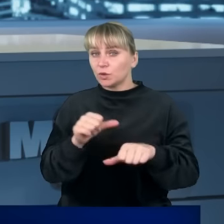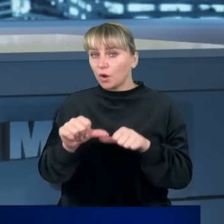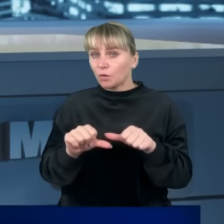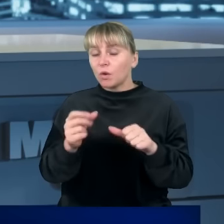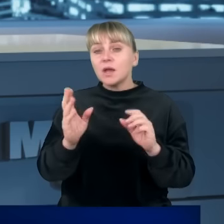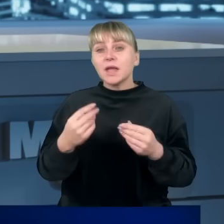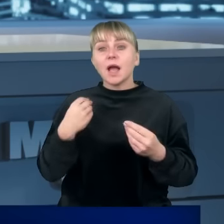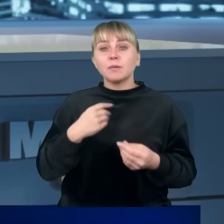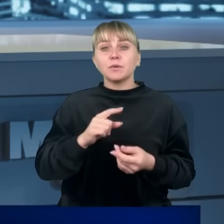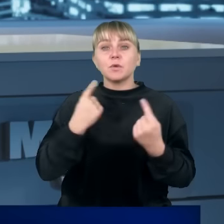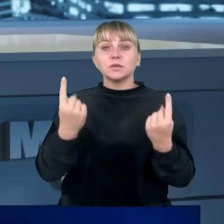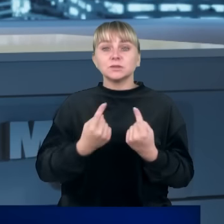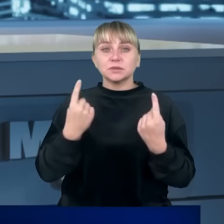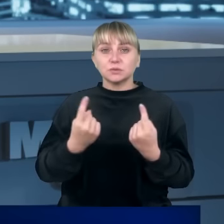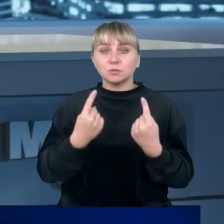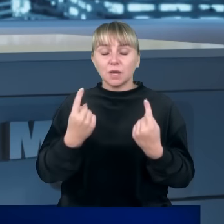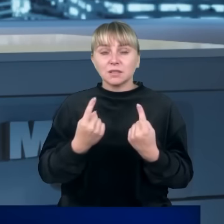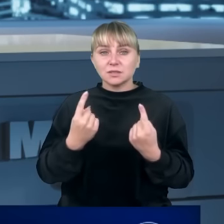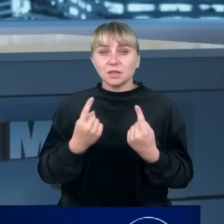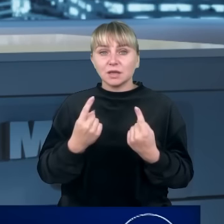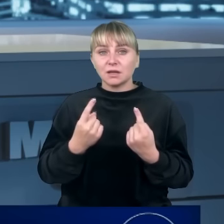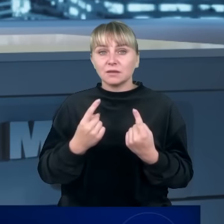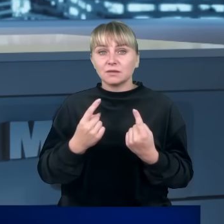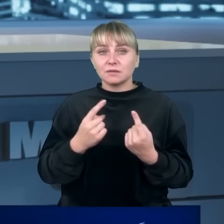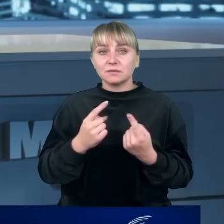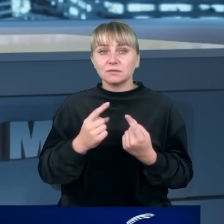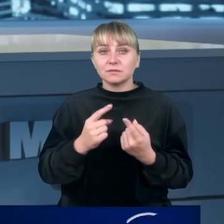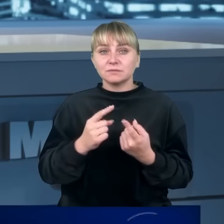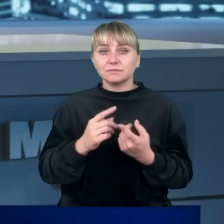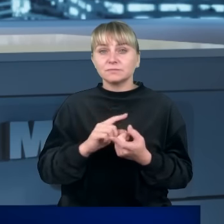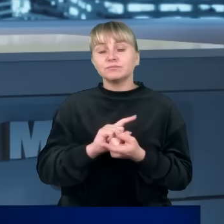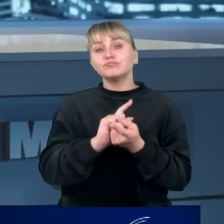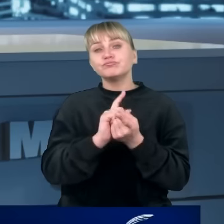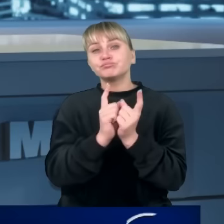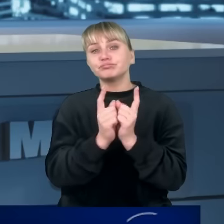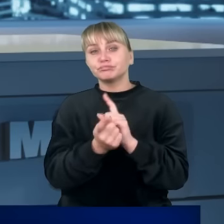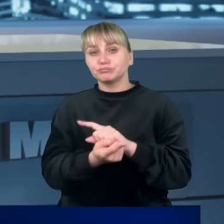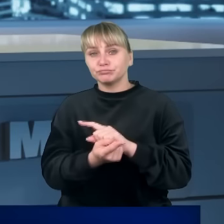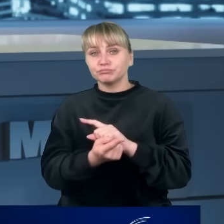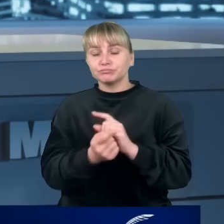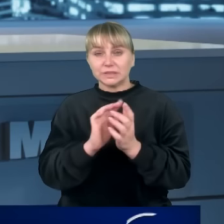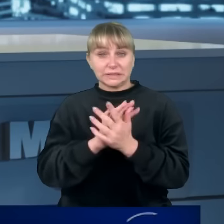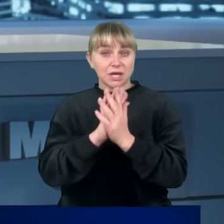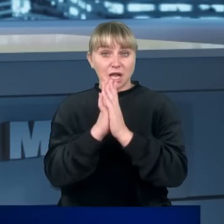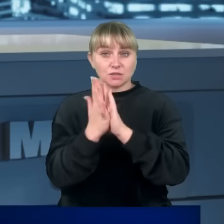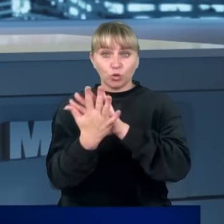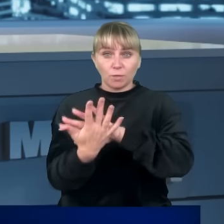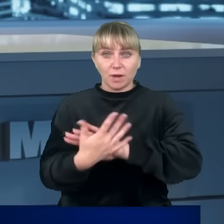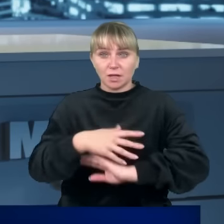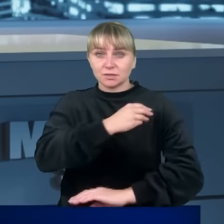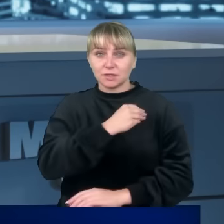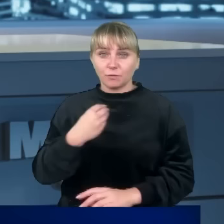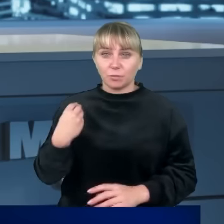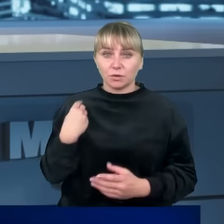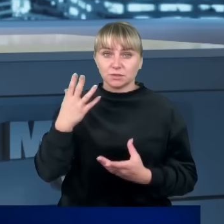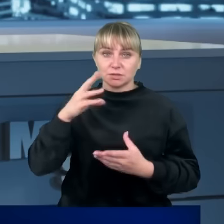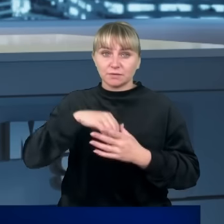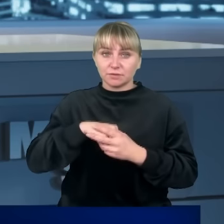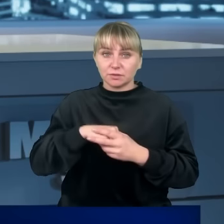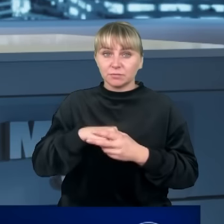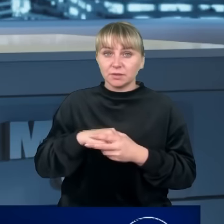następowała sytuacja, że taka duża transformacja w Polsce następowała, no to